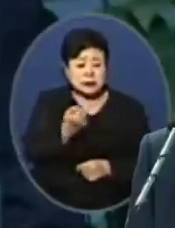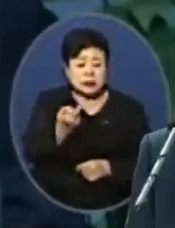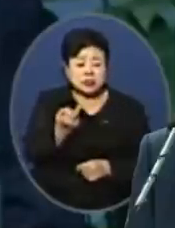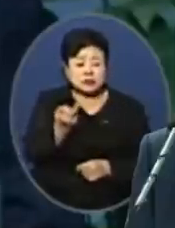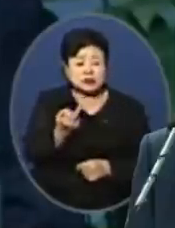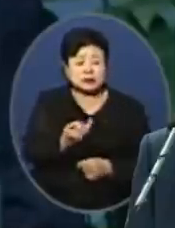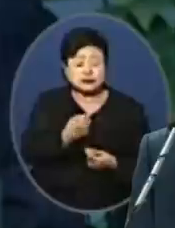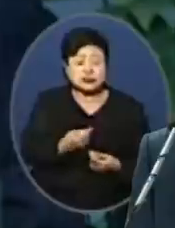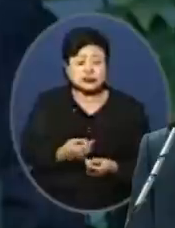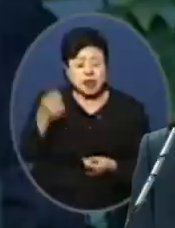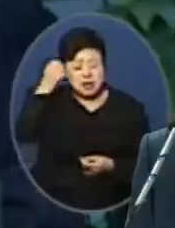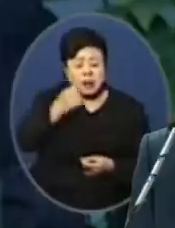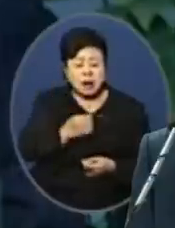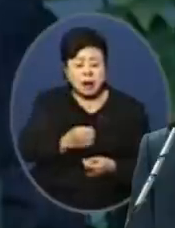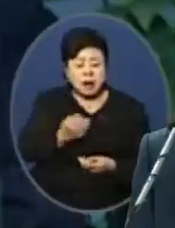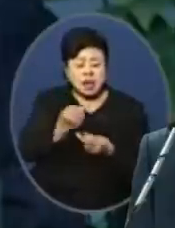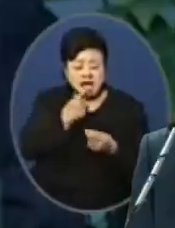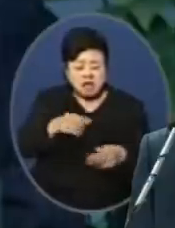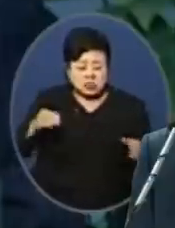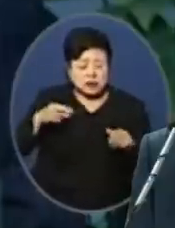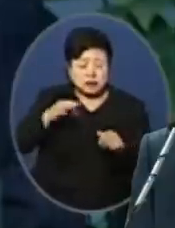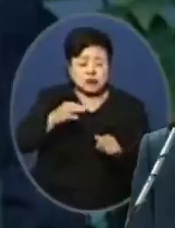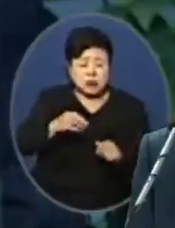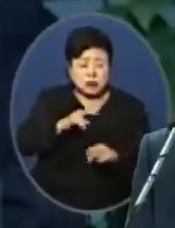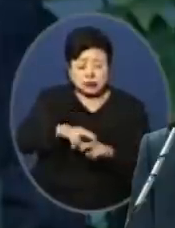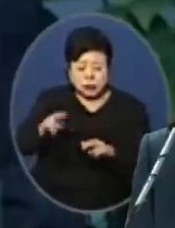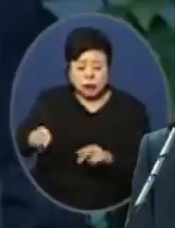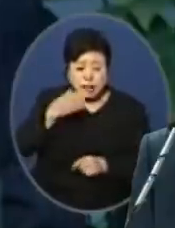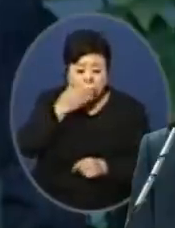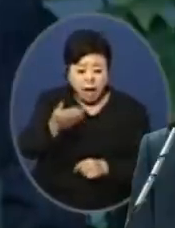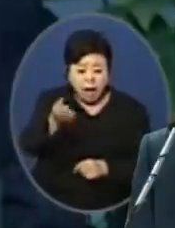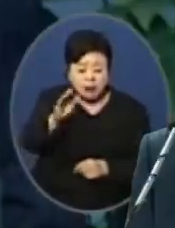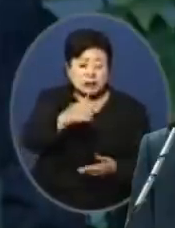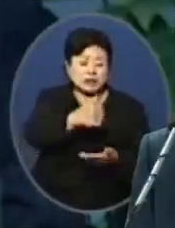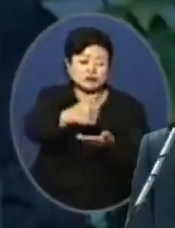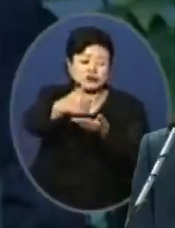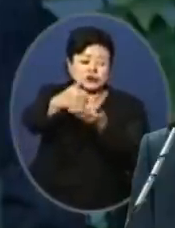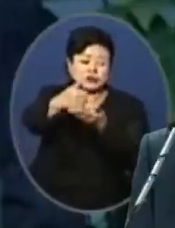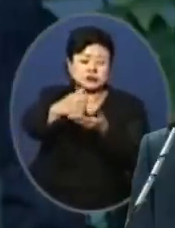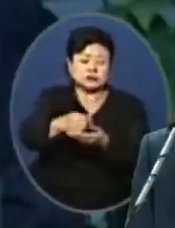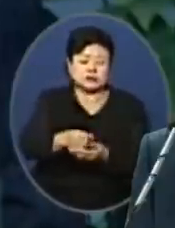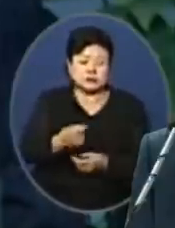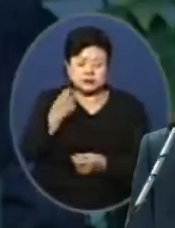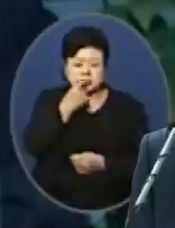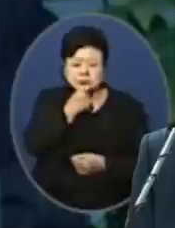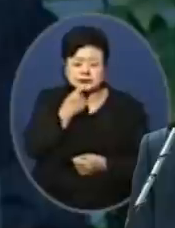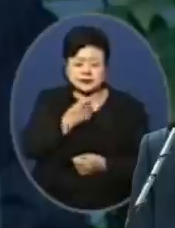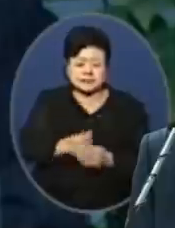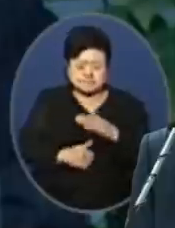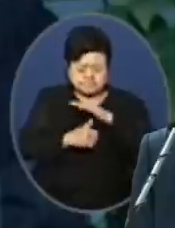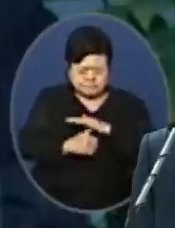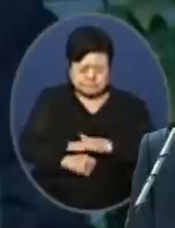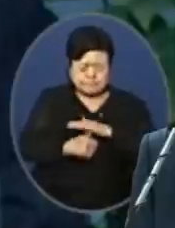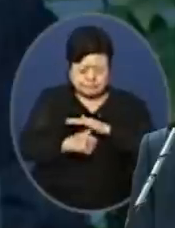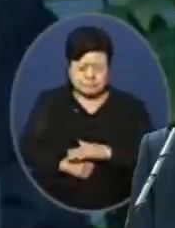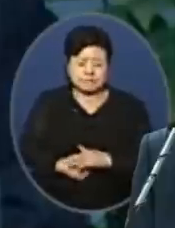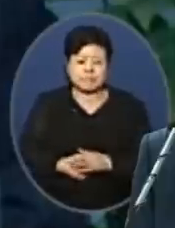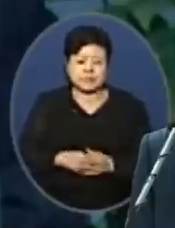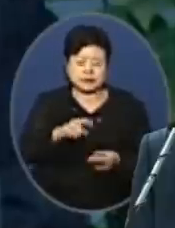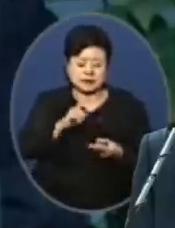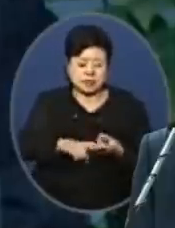12형 되는 천사를 불러서 내려올 수 있음에도 불구하고 주님은 니를 깨물고 안